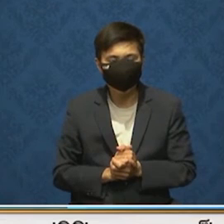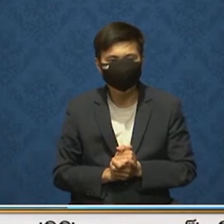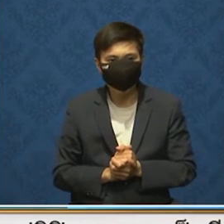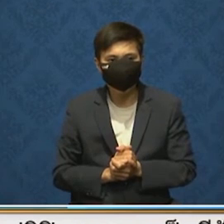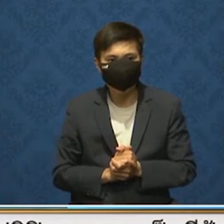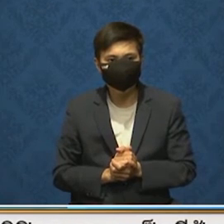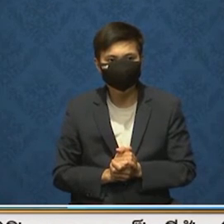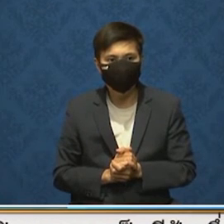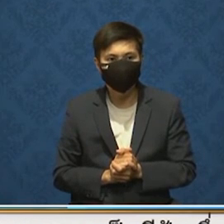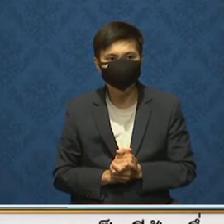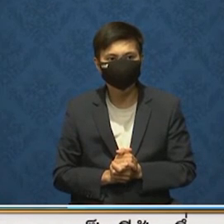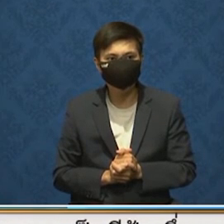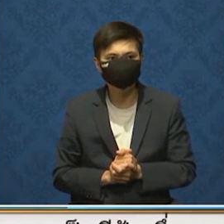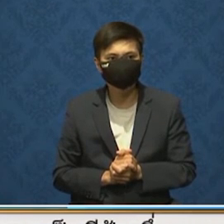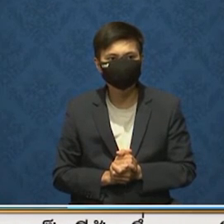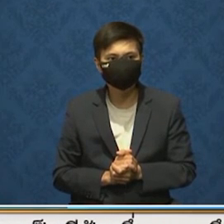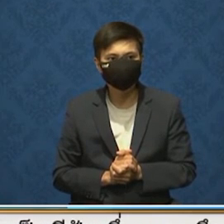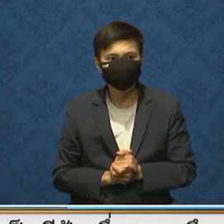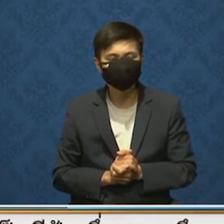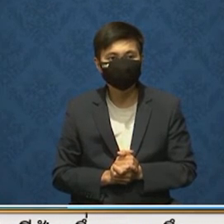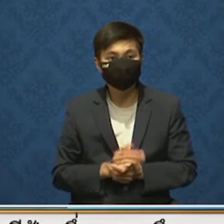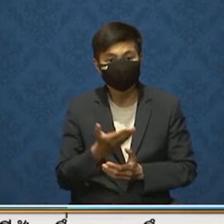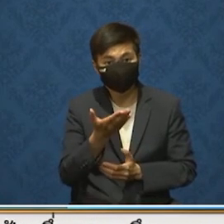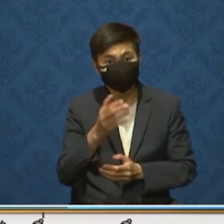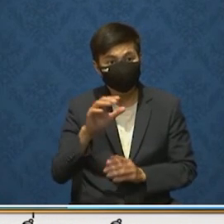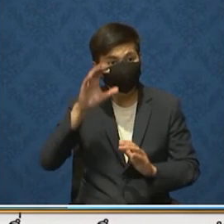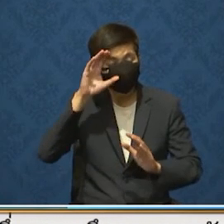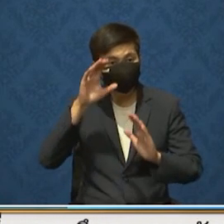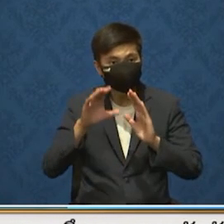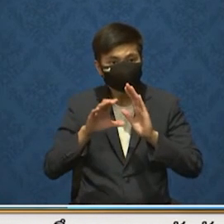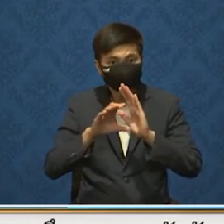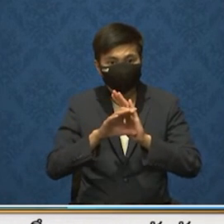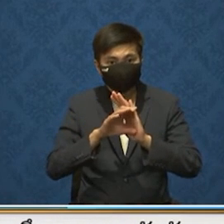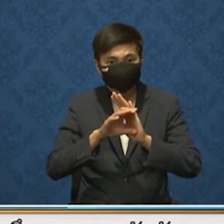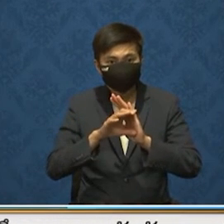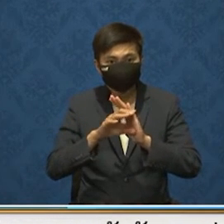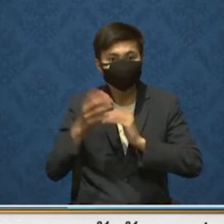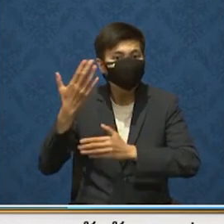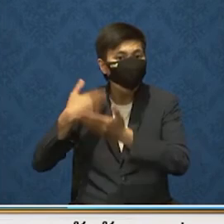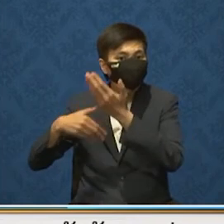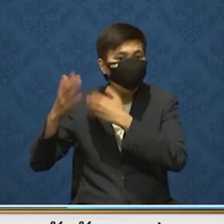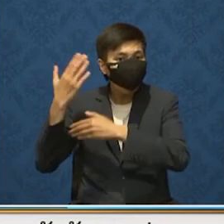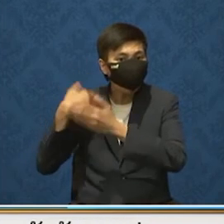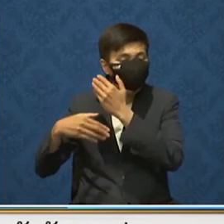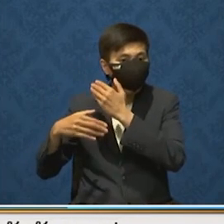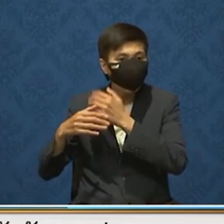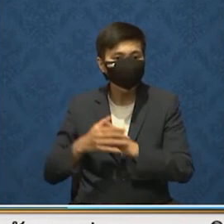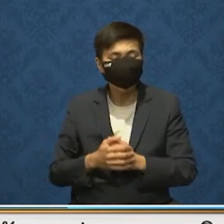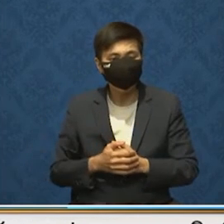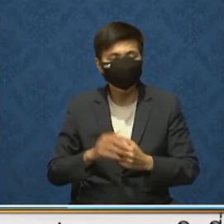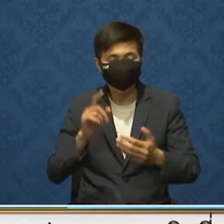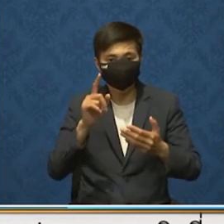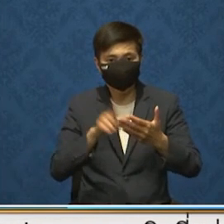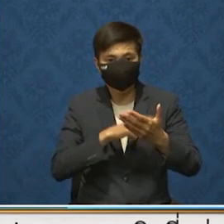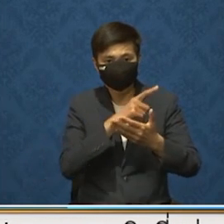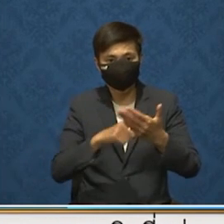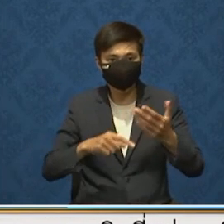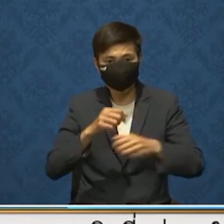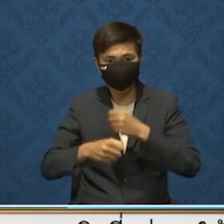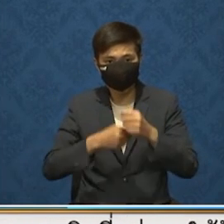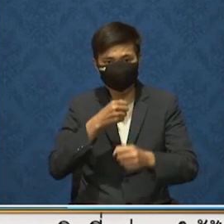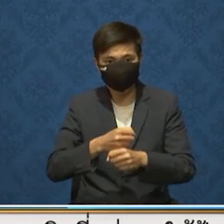ท่พระทานครั ท่านพอจะจำภาพประวัตศาตนี้ได้ไครับหลงการเลือกตั้งเมื่อปี 2,33